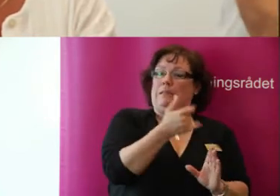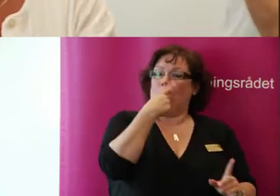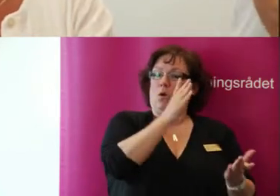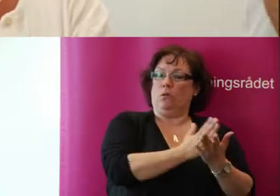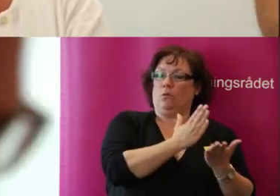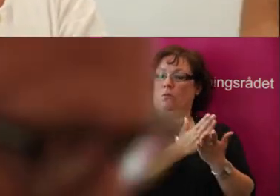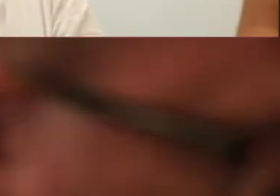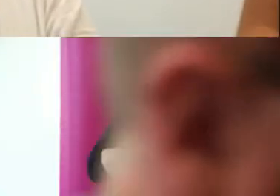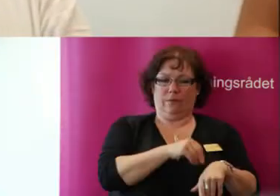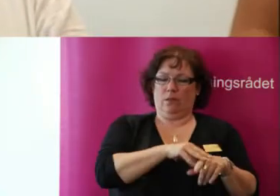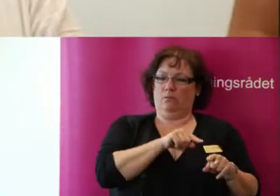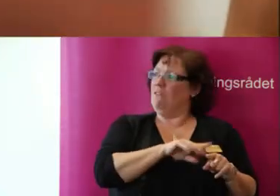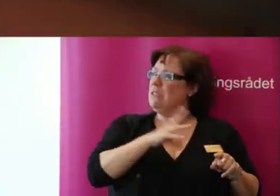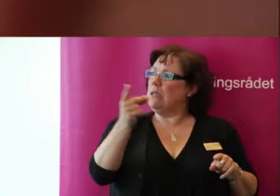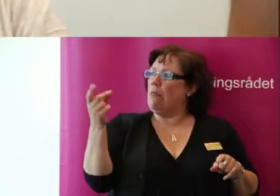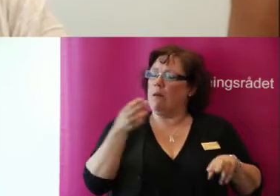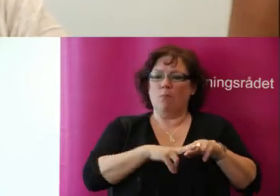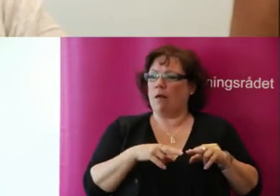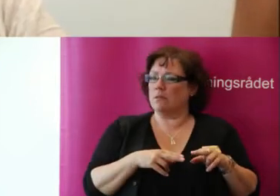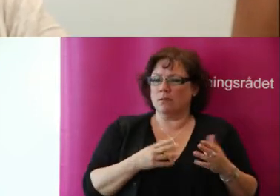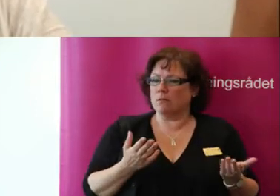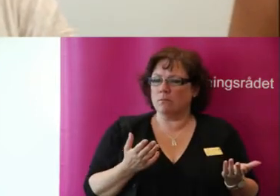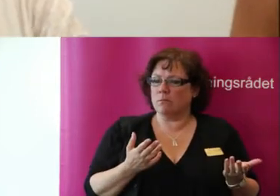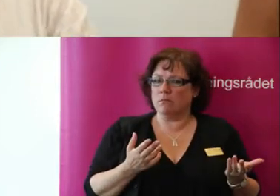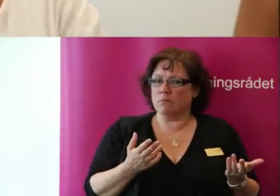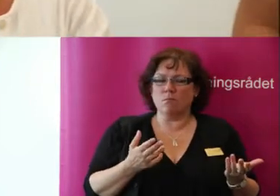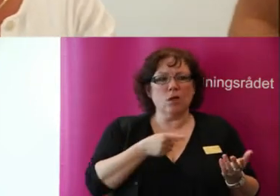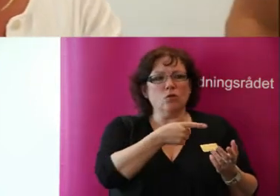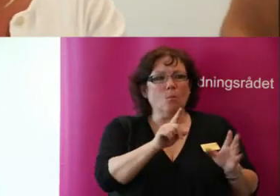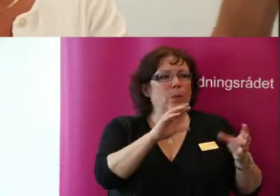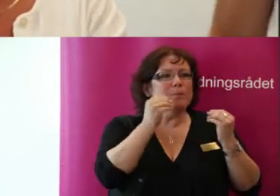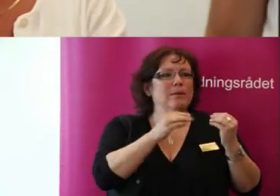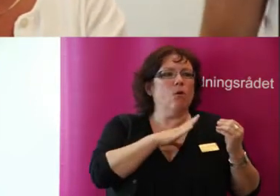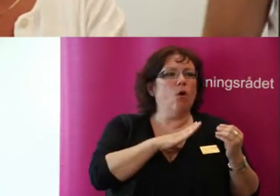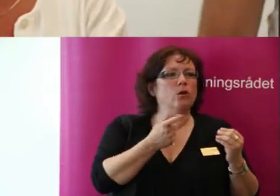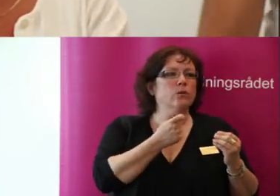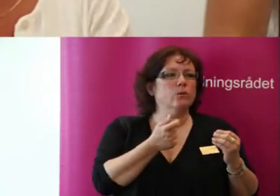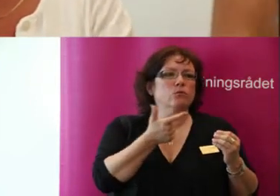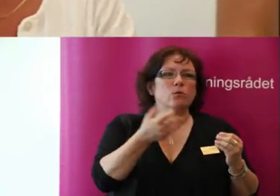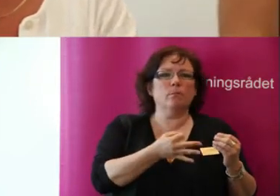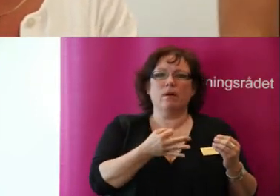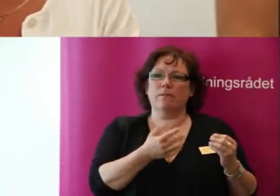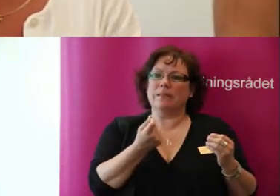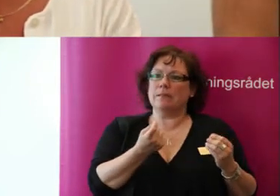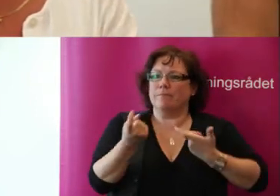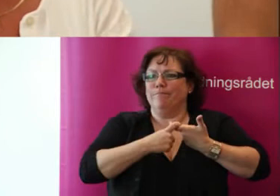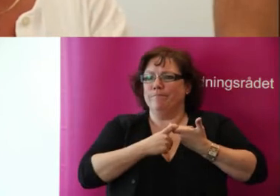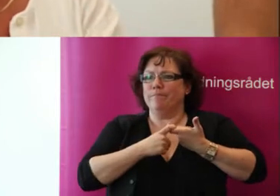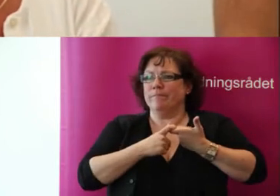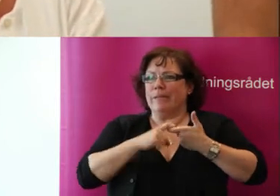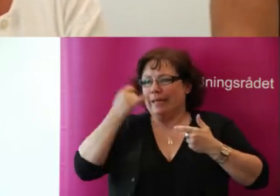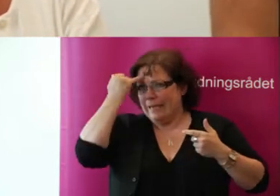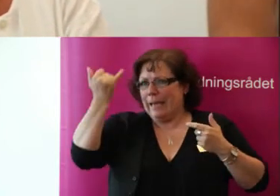i Sverige. Som har alltså någon form av idéprägel,